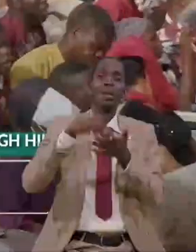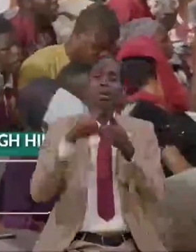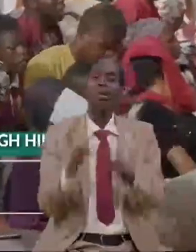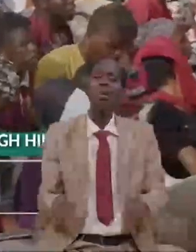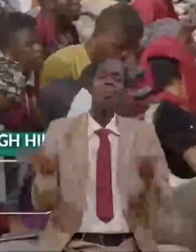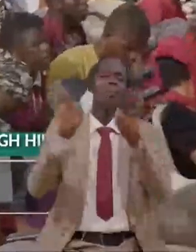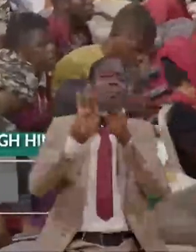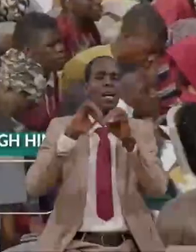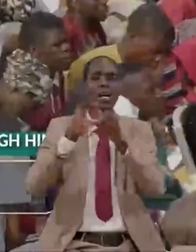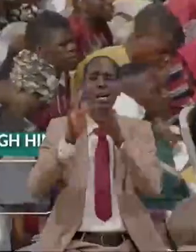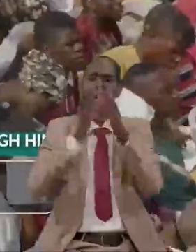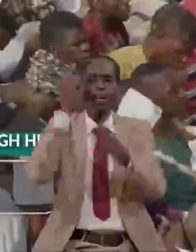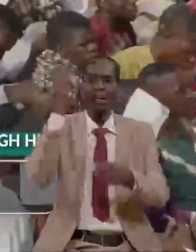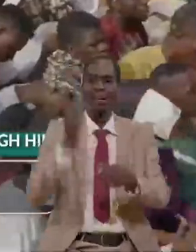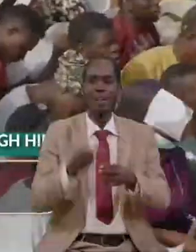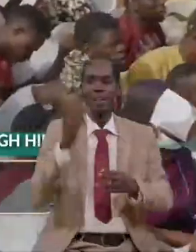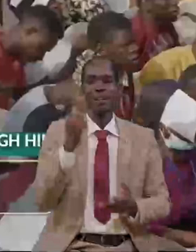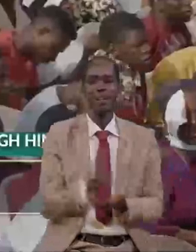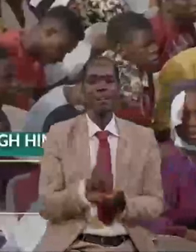important.